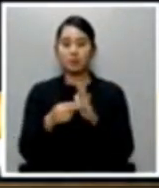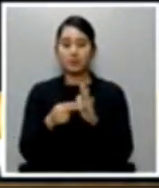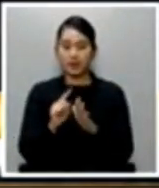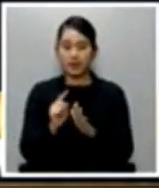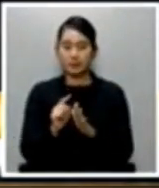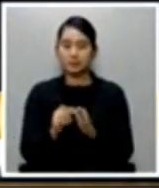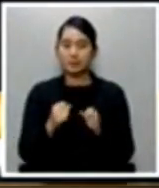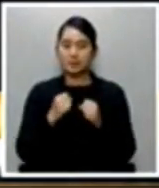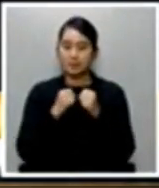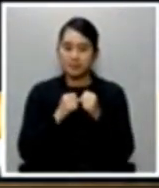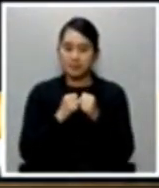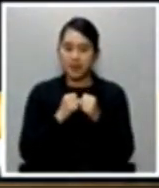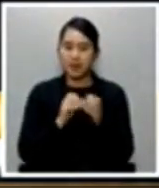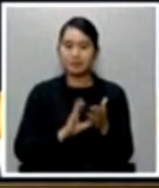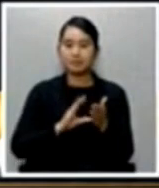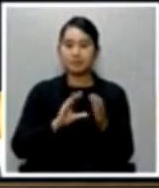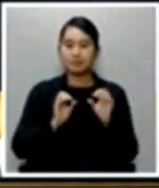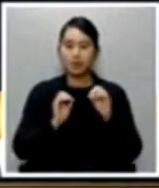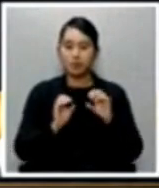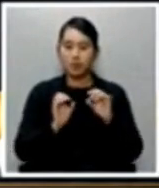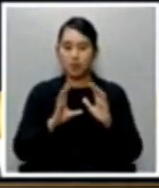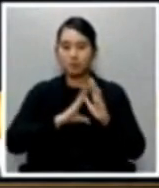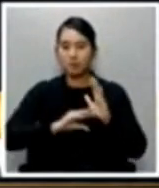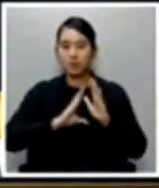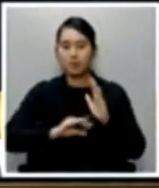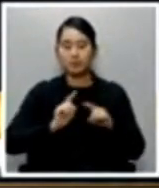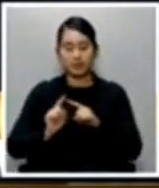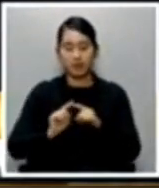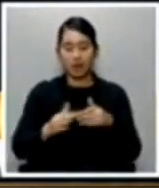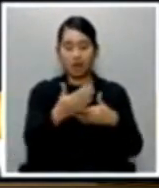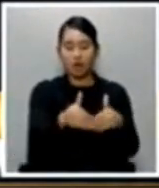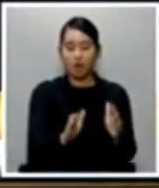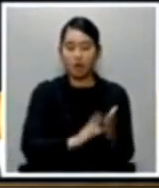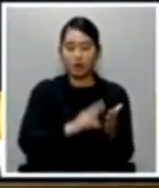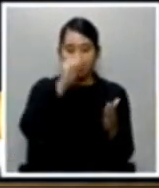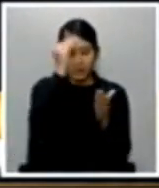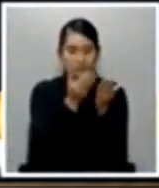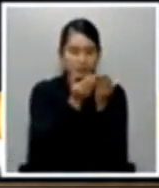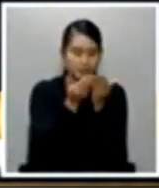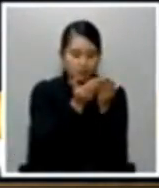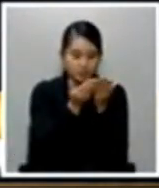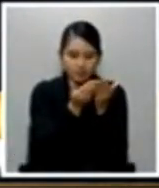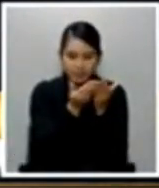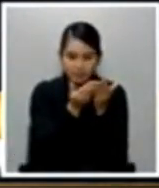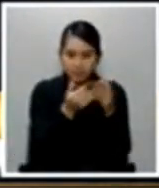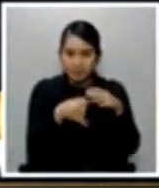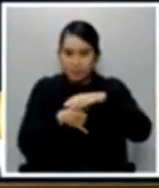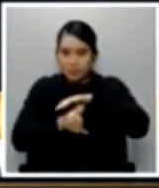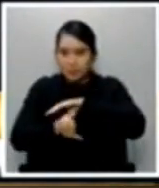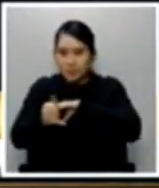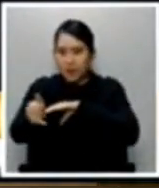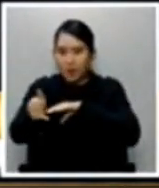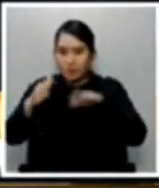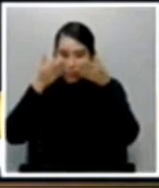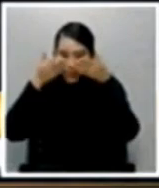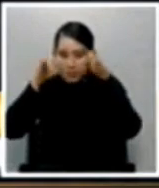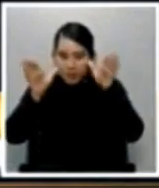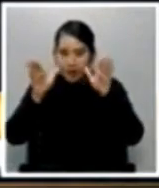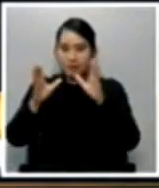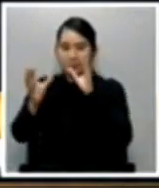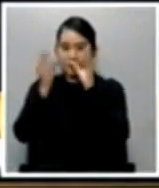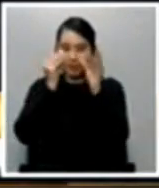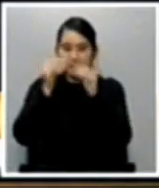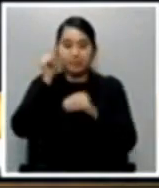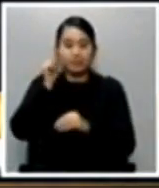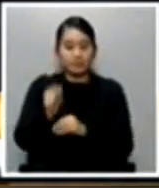จะโยกย้ายการเรียนรู้ที่อยู่ในห้องเรียนนะครับหรืออยู่ในรั้วมหาลัยออกมาสู่การเรียนรู้ในชีวิตจริงนะ